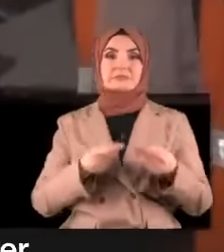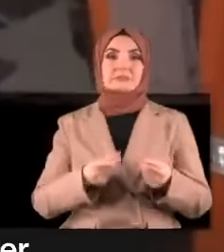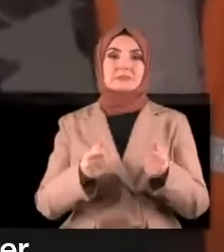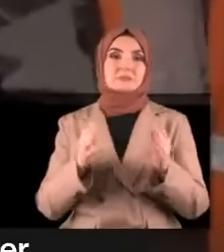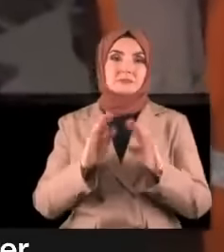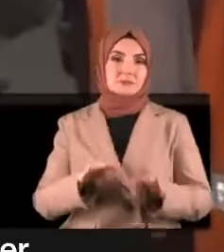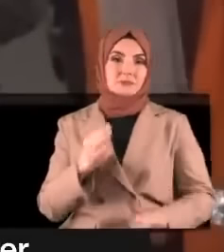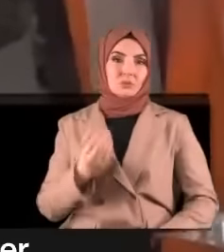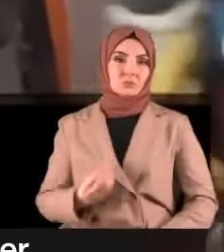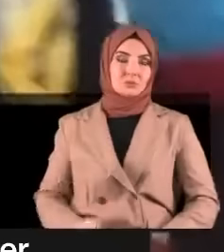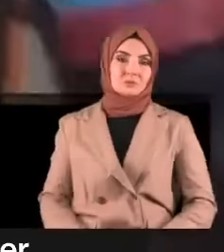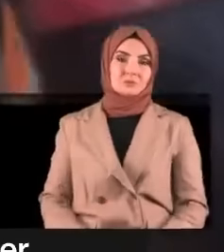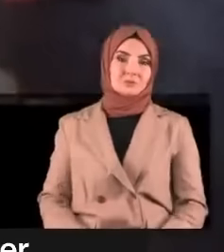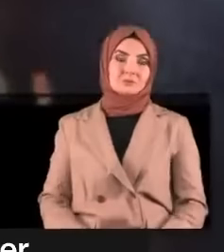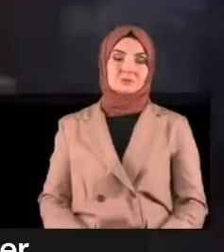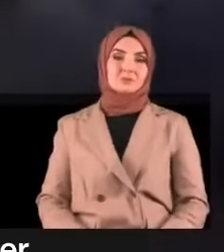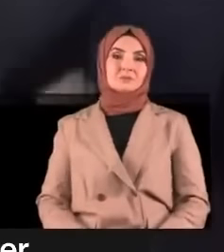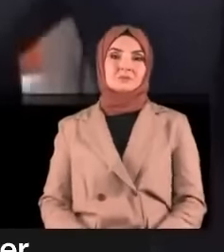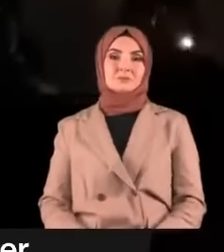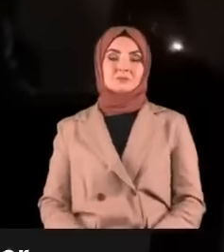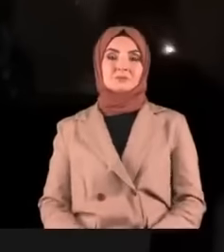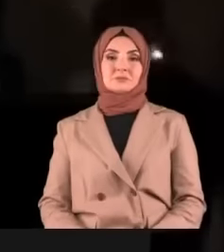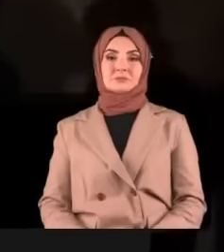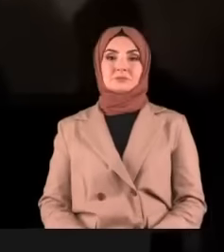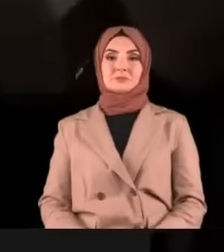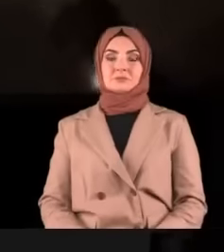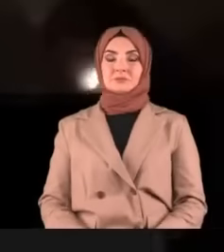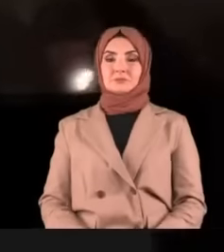Üç kişi buradan çıktı. Evet. Buranın altında 3 kişi daha var.